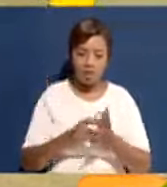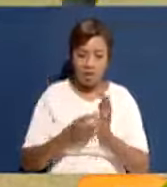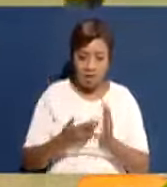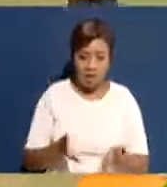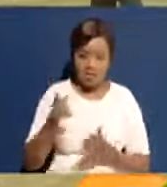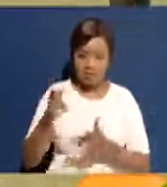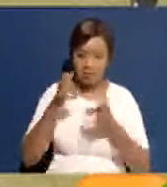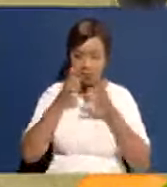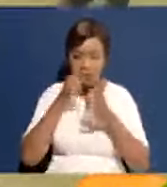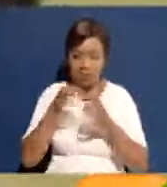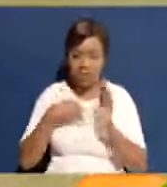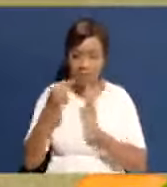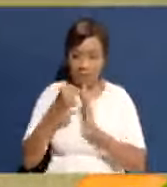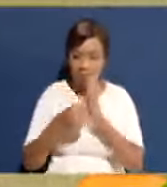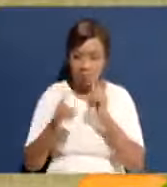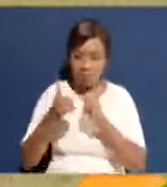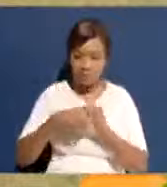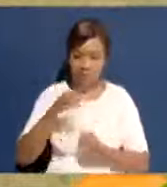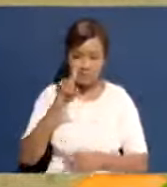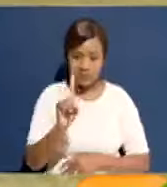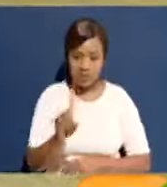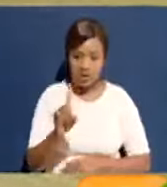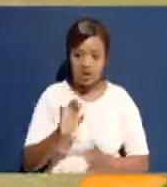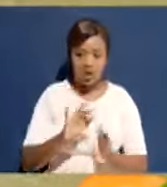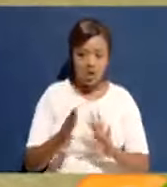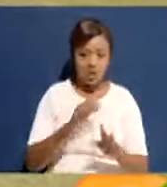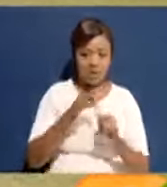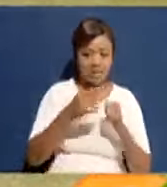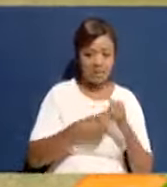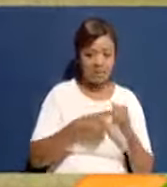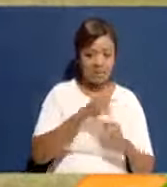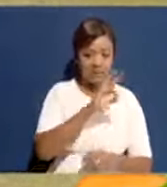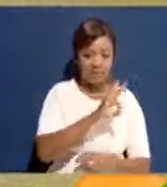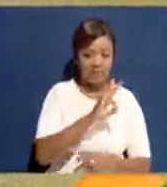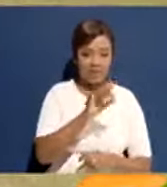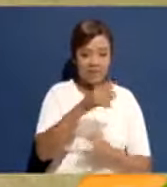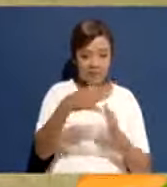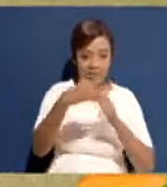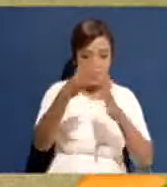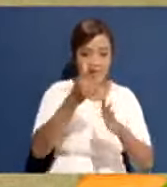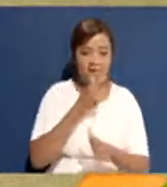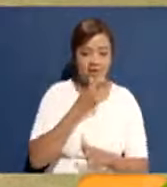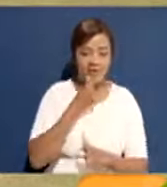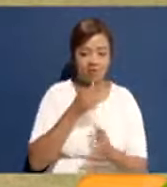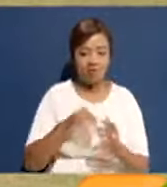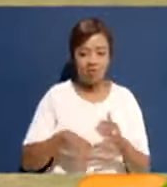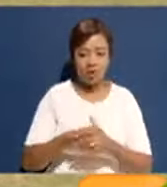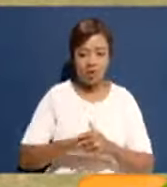imezoa pointi 61 ikilinganishwa na 63 za viongozi Gor Mahia.